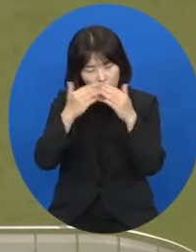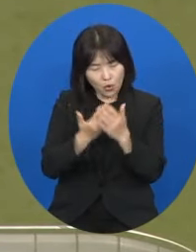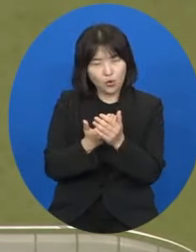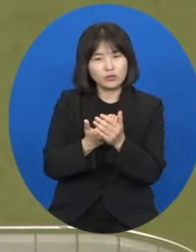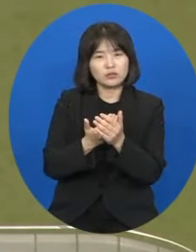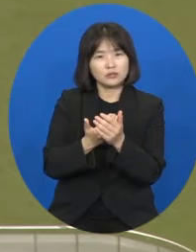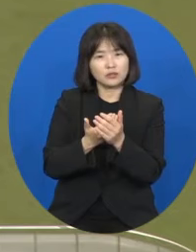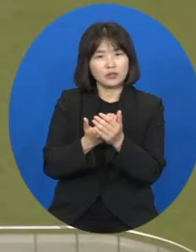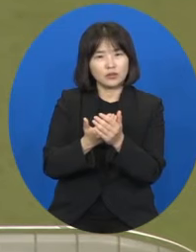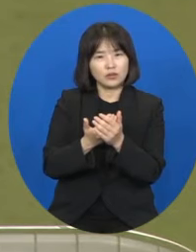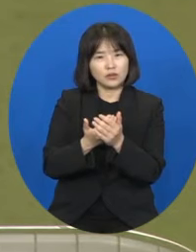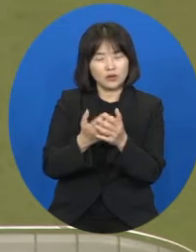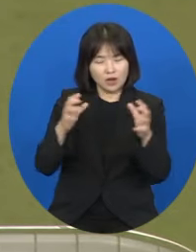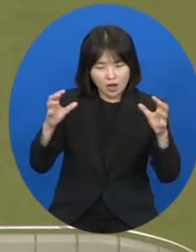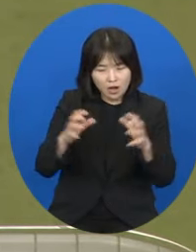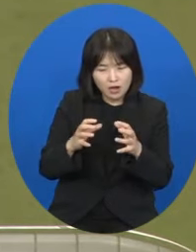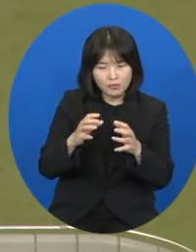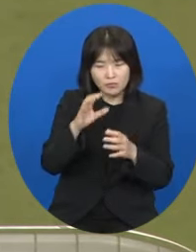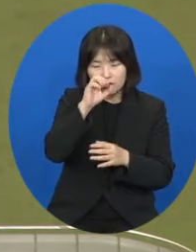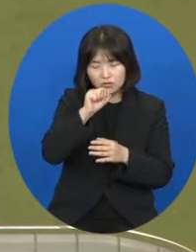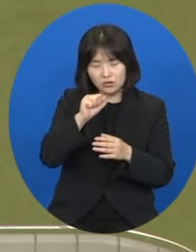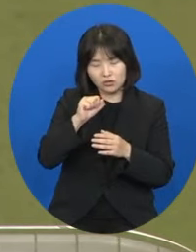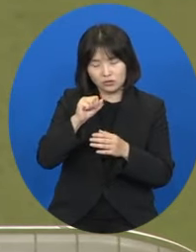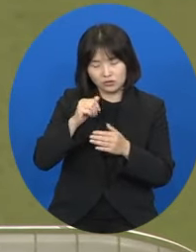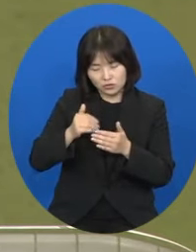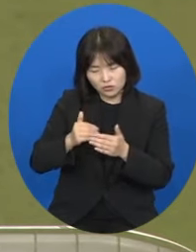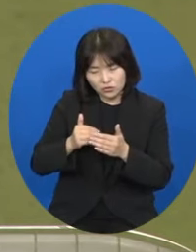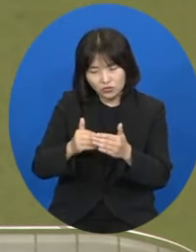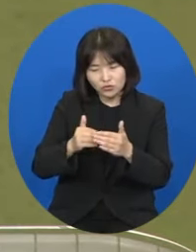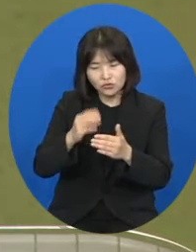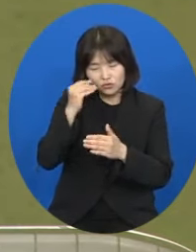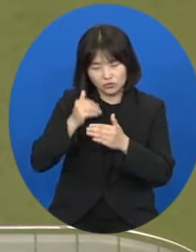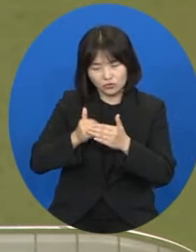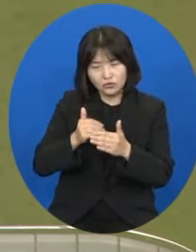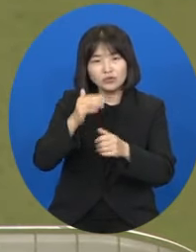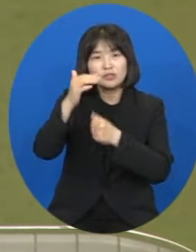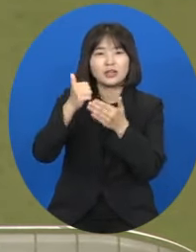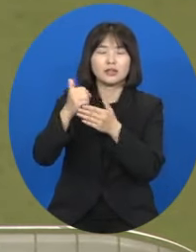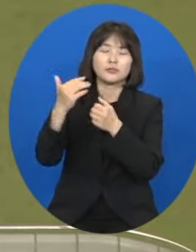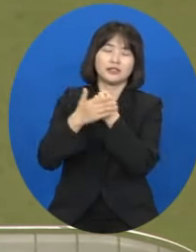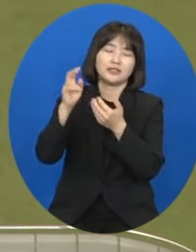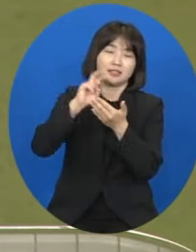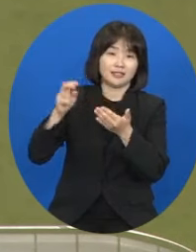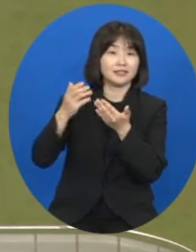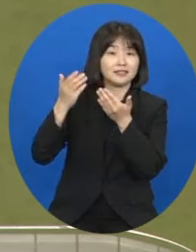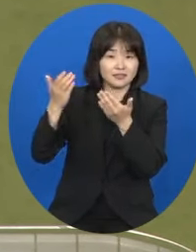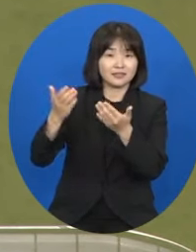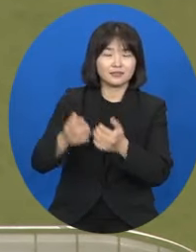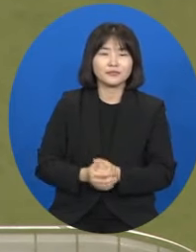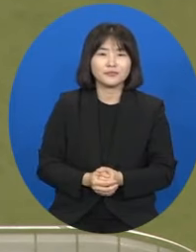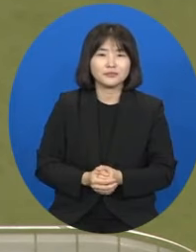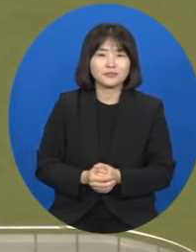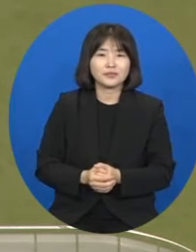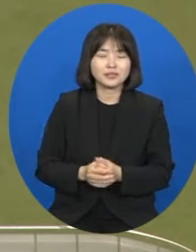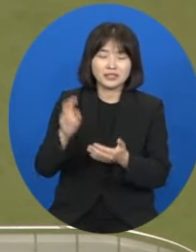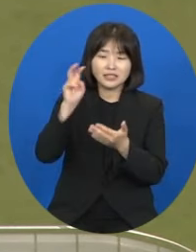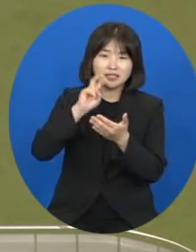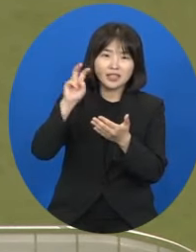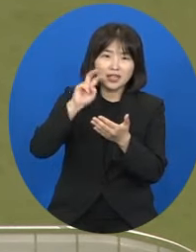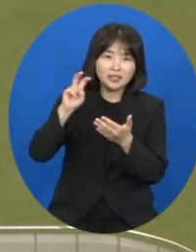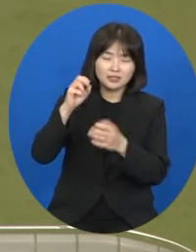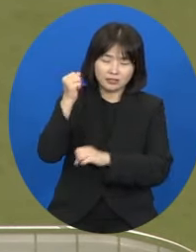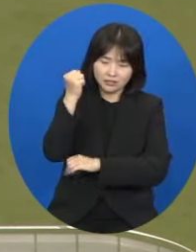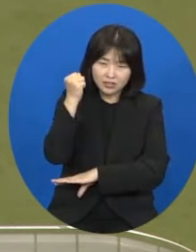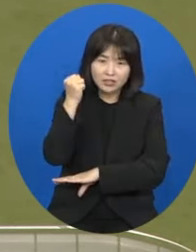합력하여 선을 이루시는 형통케 하시는 하나님의 은혜를 찬양하는 찬송가입니다. 이 찬송가의 모티브가 되는 성경 구절이